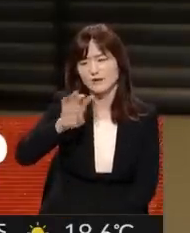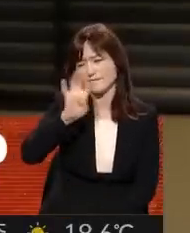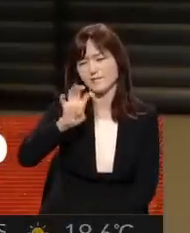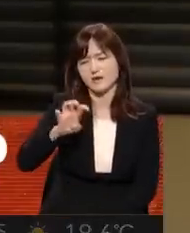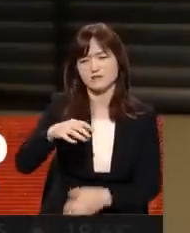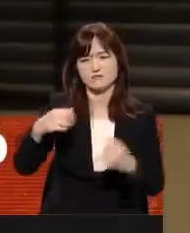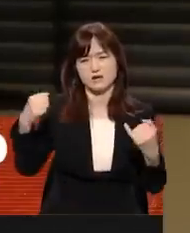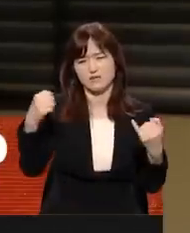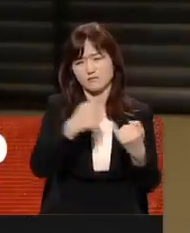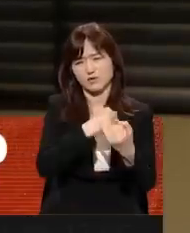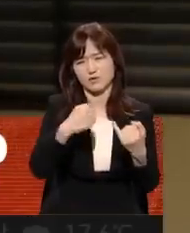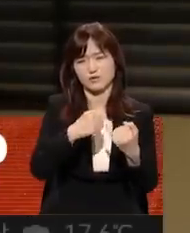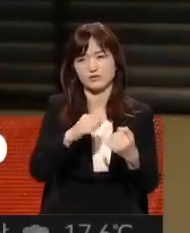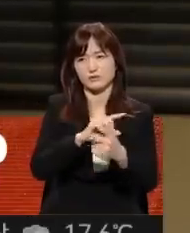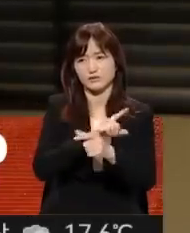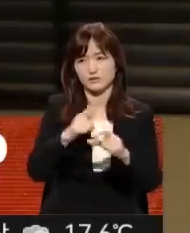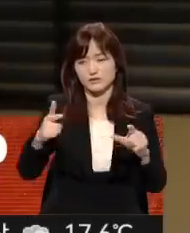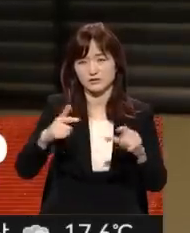지금 여러 가지